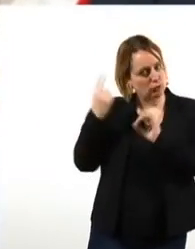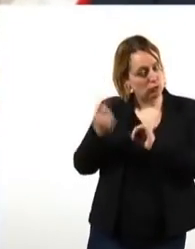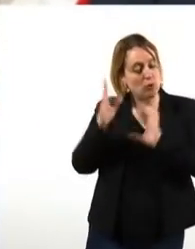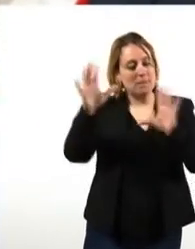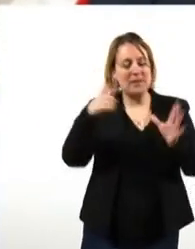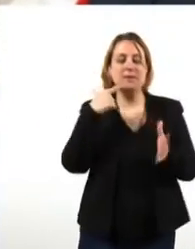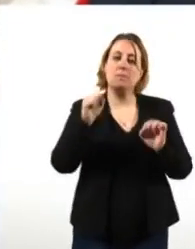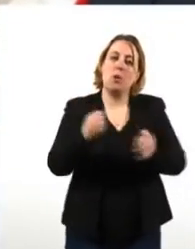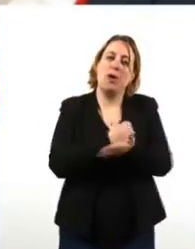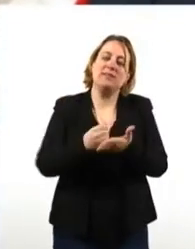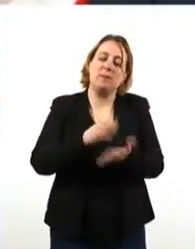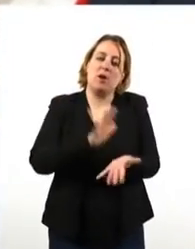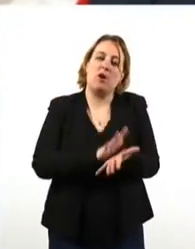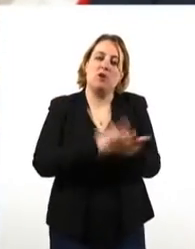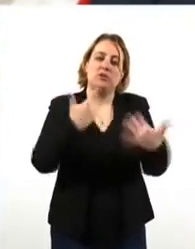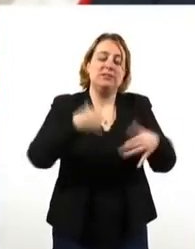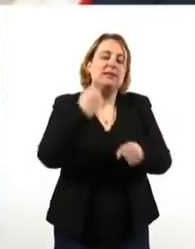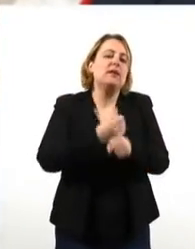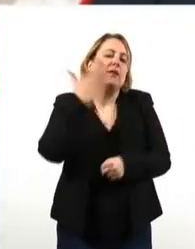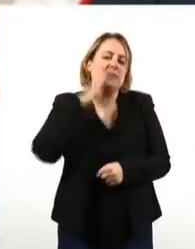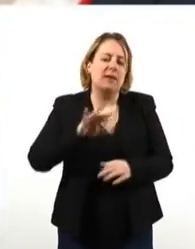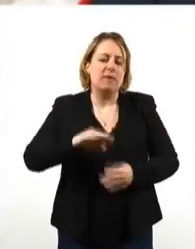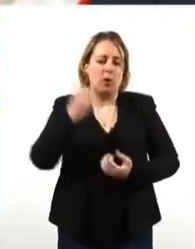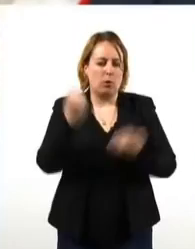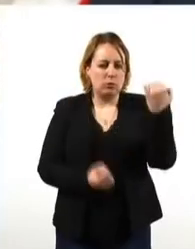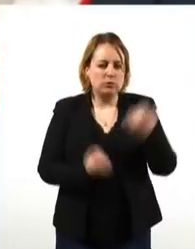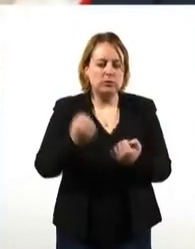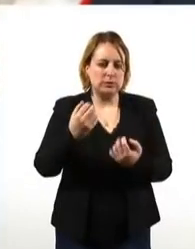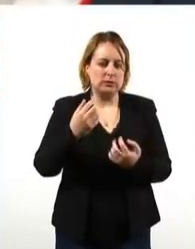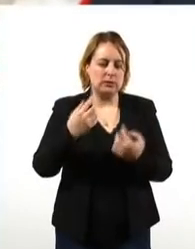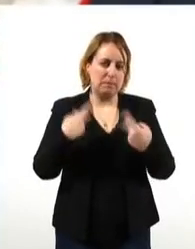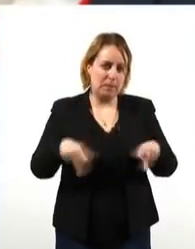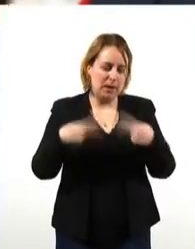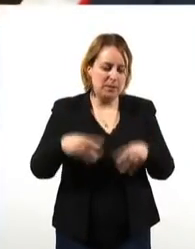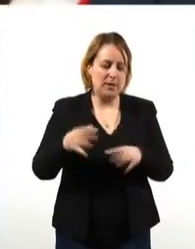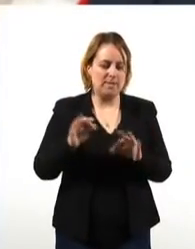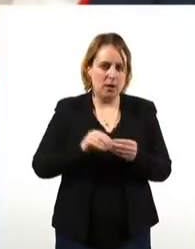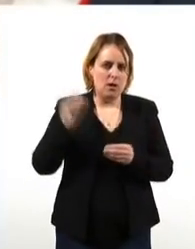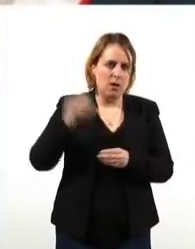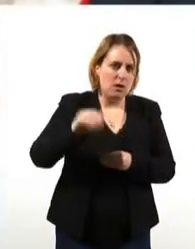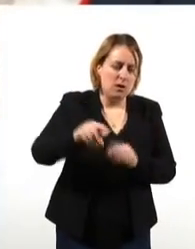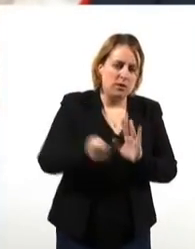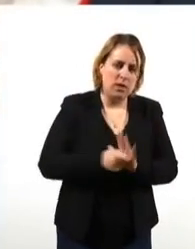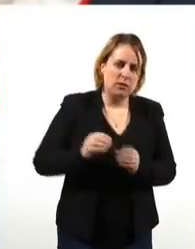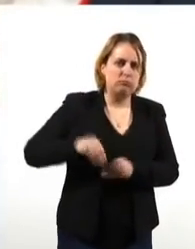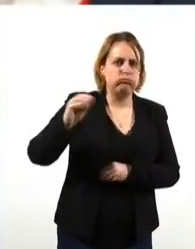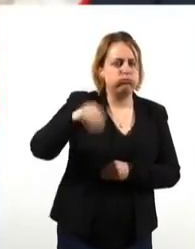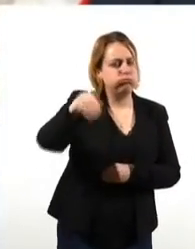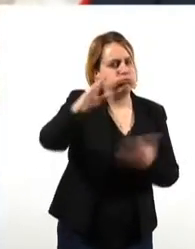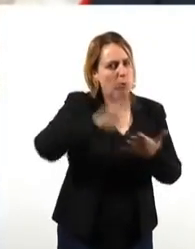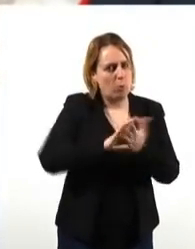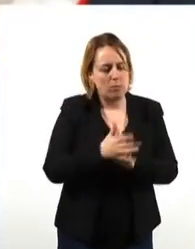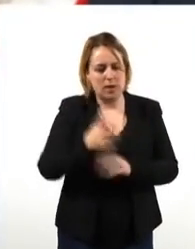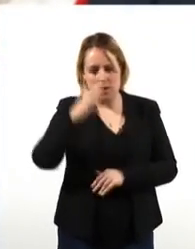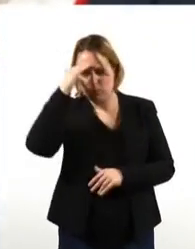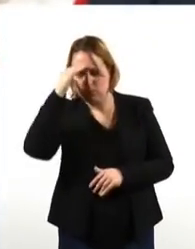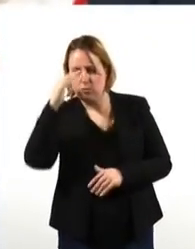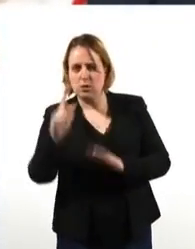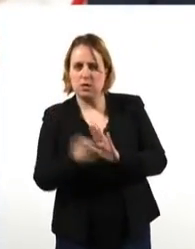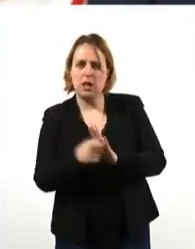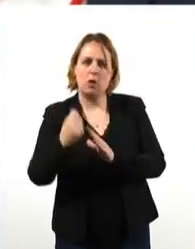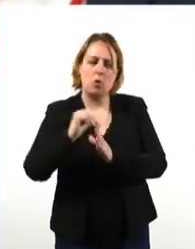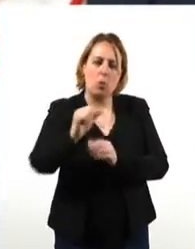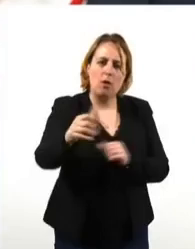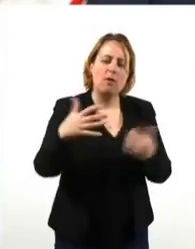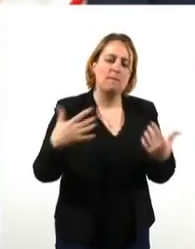mieux que moi, qu'il y a des délais très longs en plus de tout le reste en ce moment pour s'inscrire au permis de conduire. Puis après, il n'y a pas que la voiture, effectivement, même si vous avez